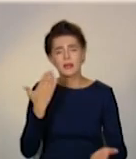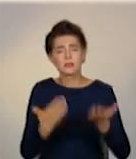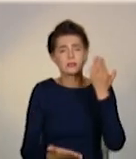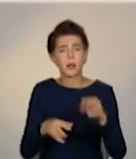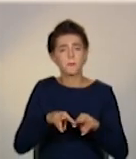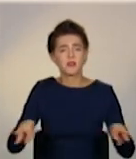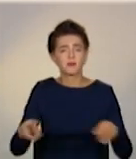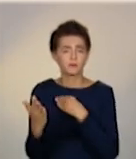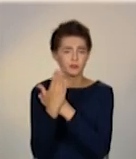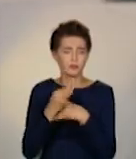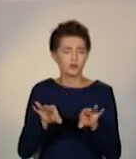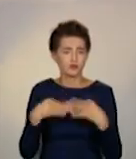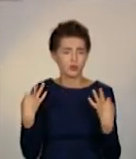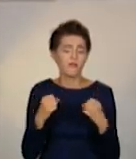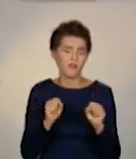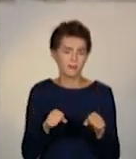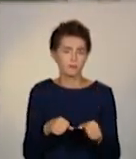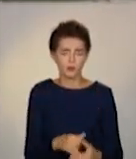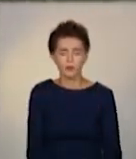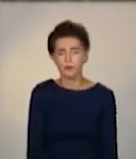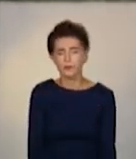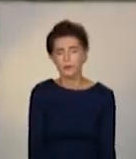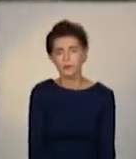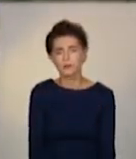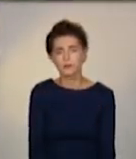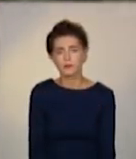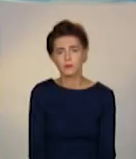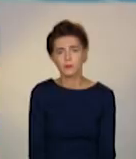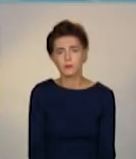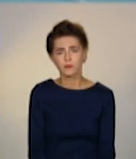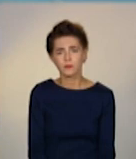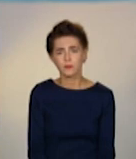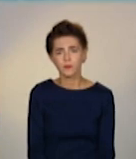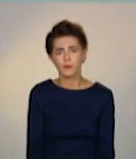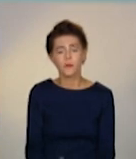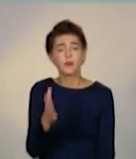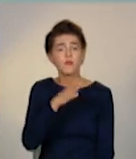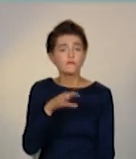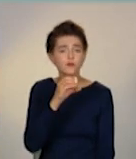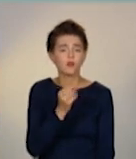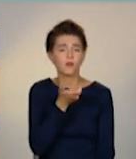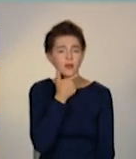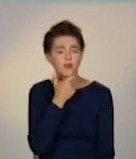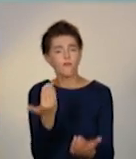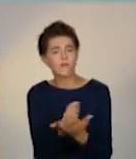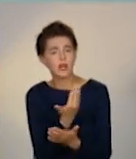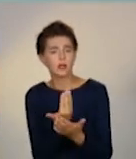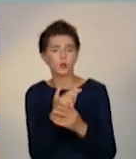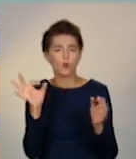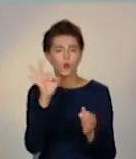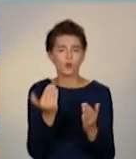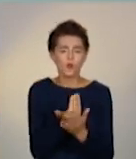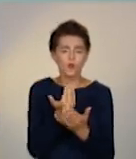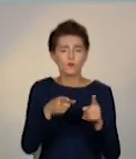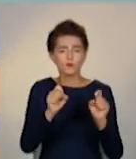дозволить. Максим Котратенко, Наталя Шарай, телеканал «Донбас». Усі сюжети цього випуску ви